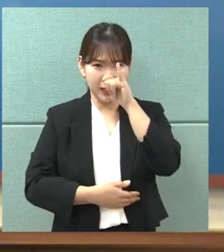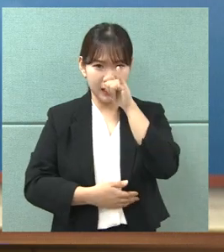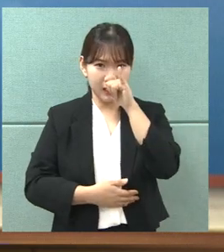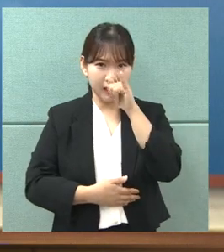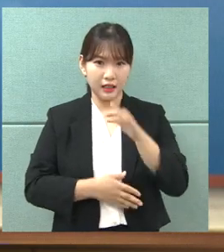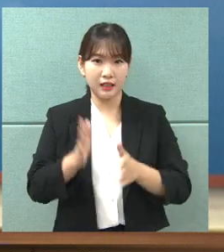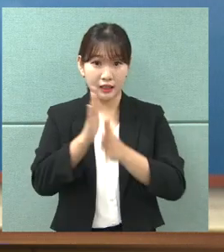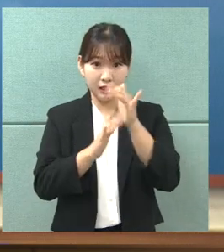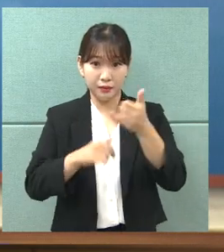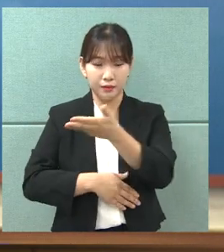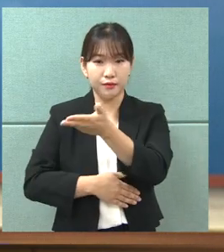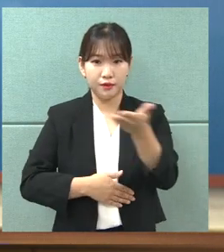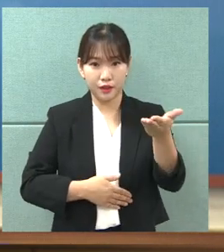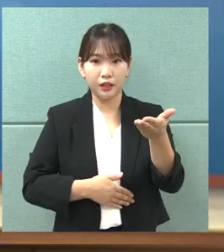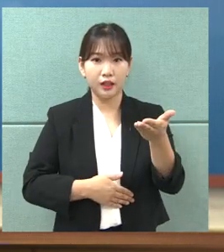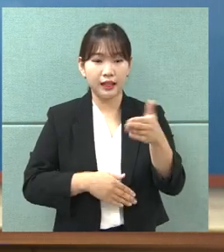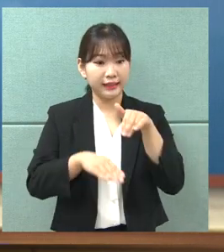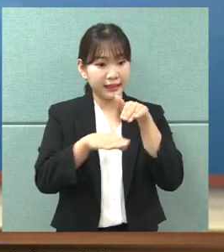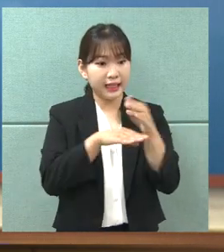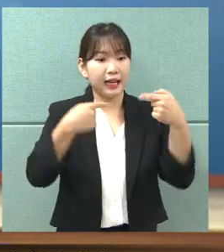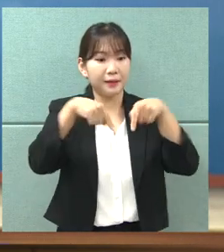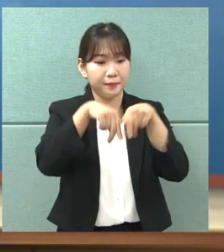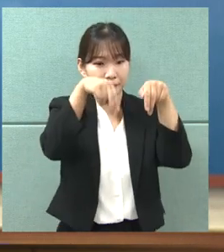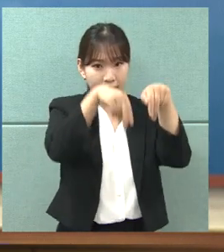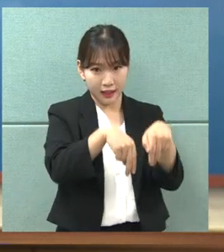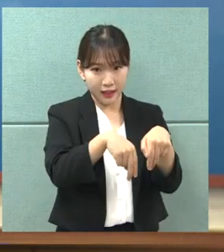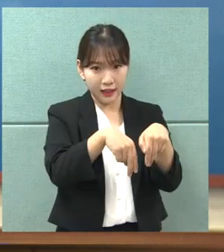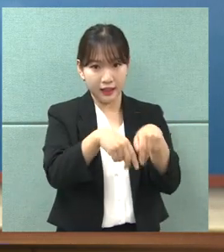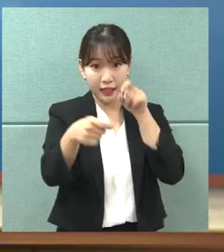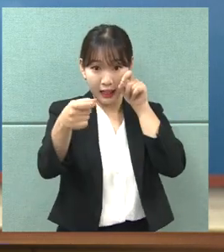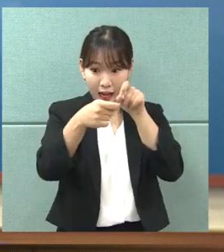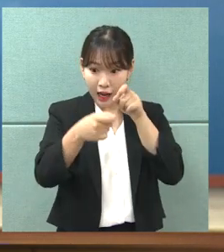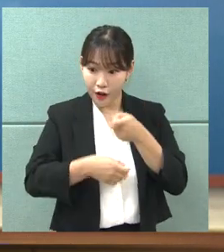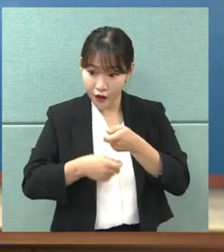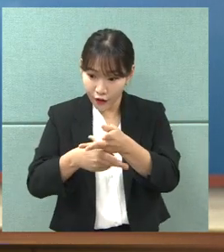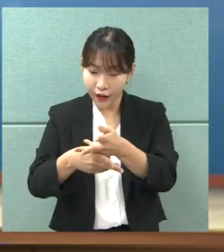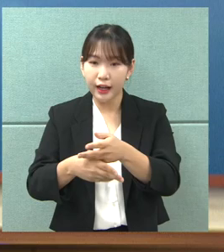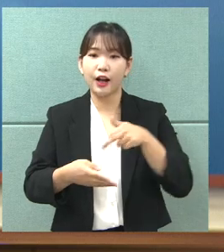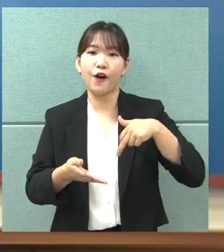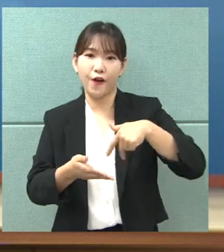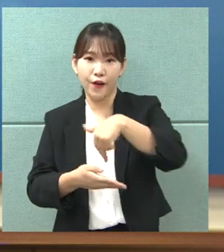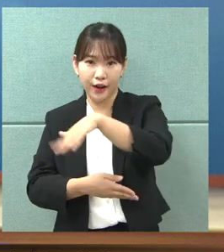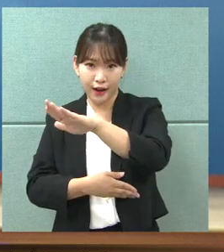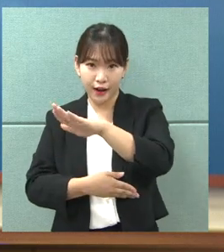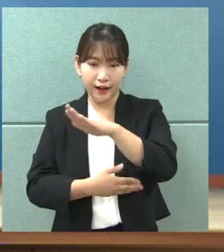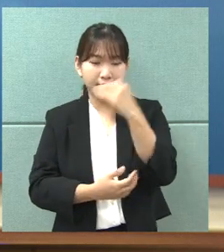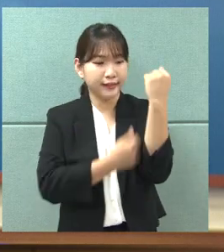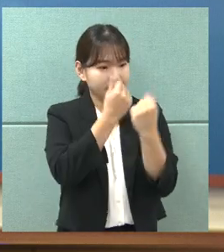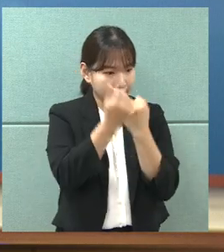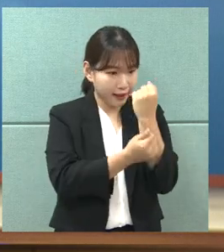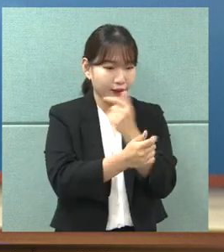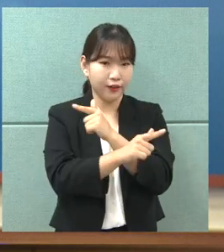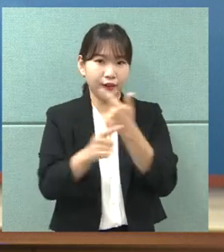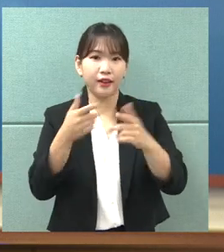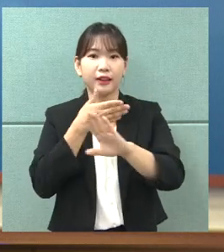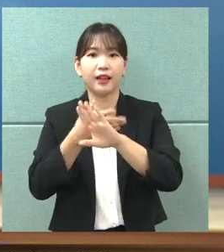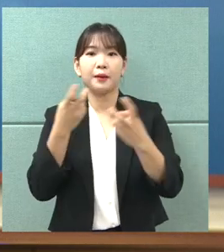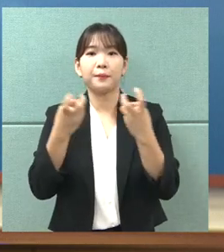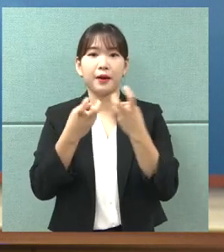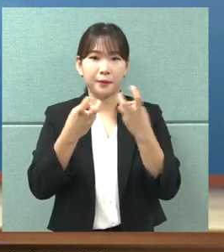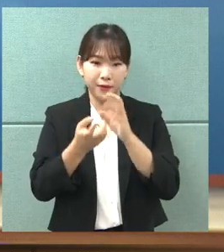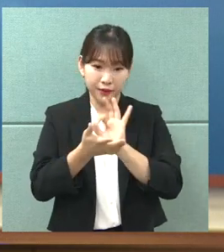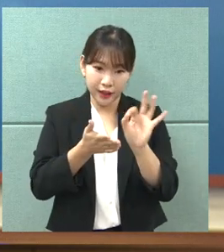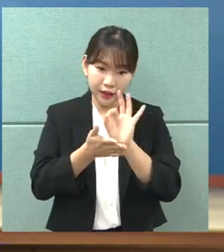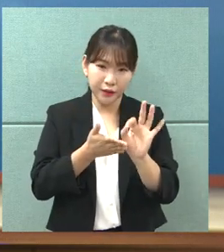여러분들께서도 승용차 함께 타기 가까운 거리는 걸어가기 자전거 등 대체 교통수단